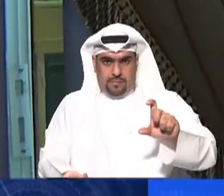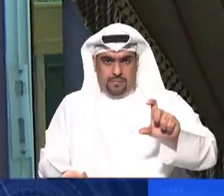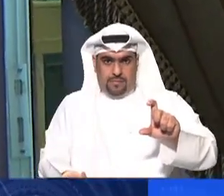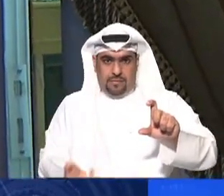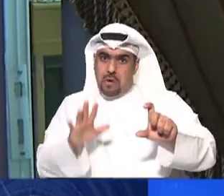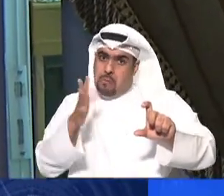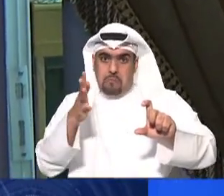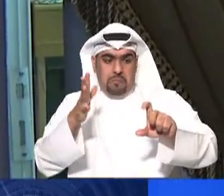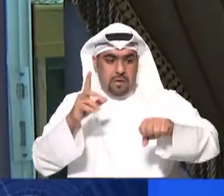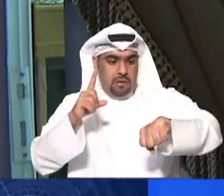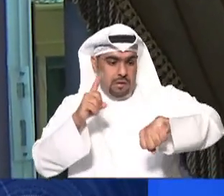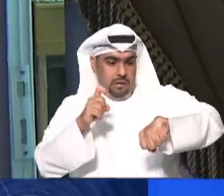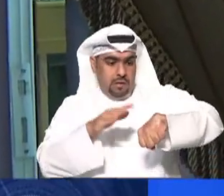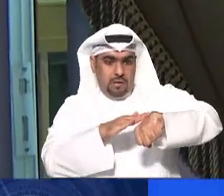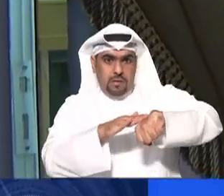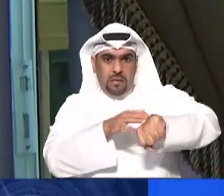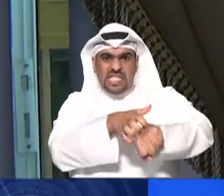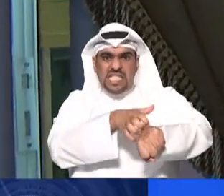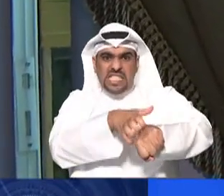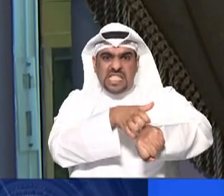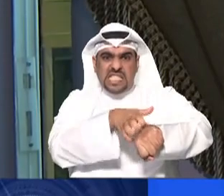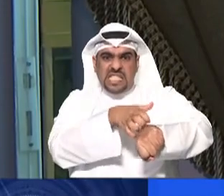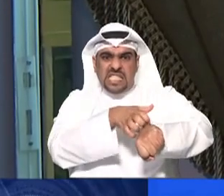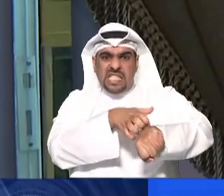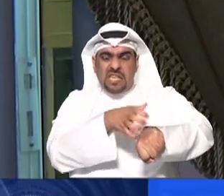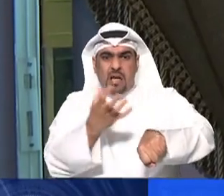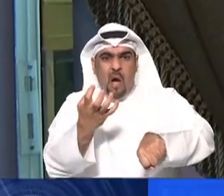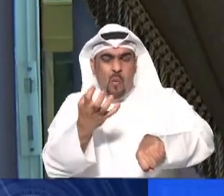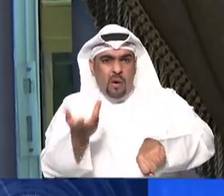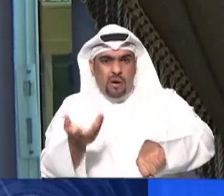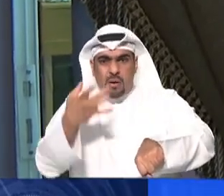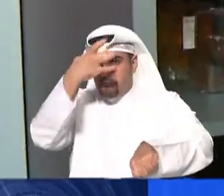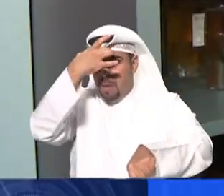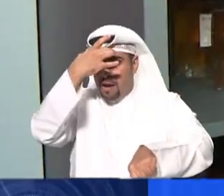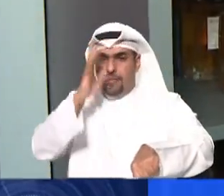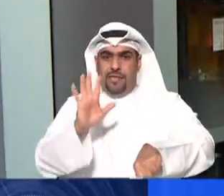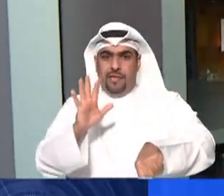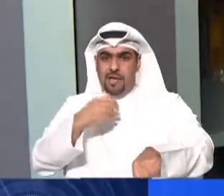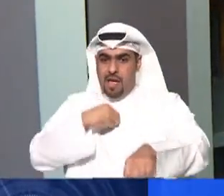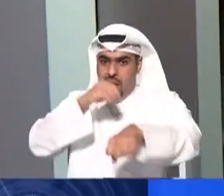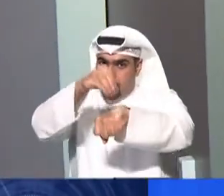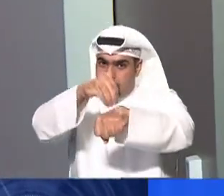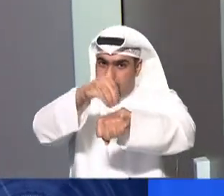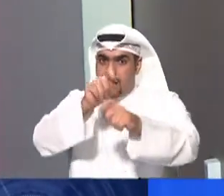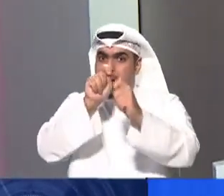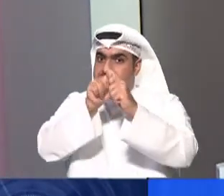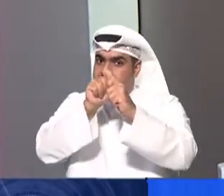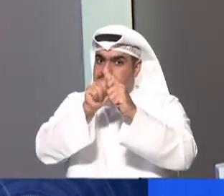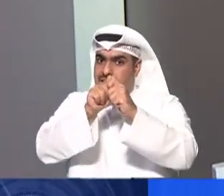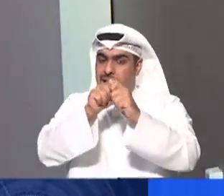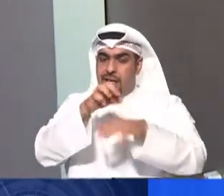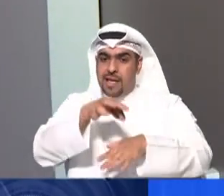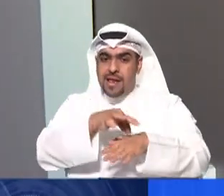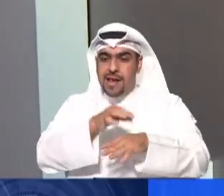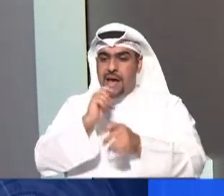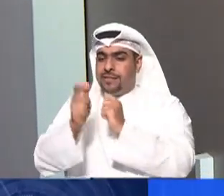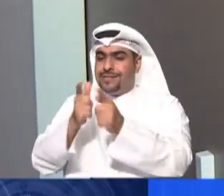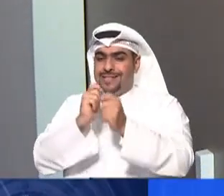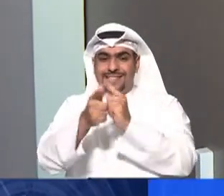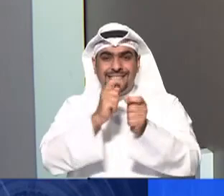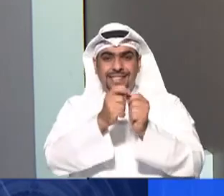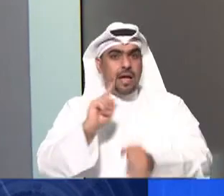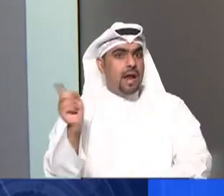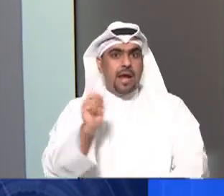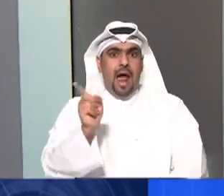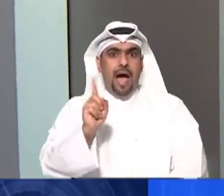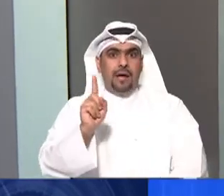شنو. فإحنا دائما ننصح المستهلك أنه ما يشتري إلا من مصادر موثوقة، مصادر معروفة، محلات. فهذا طبعا عن طريق موقع، قاعد